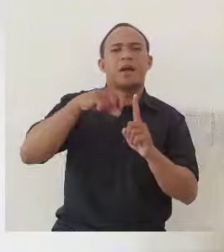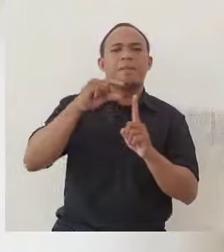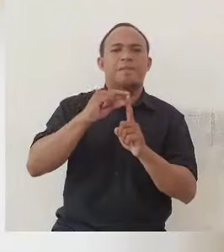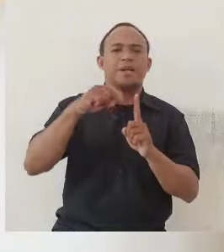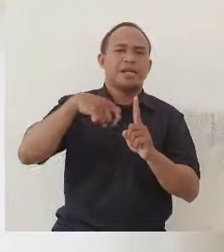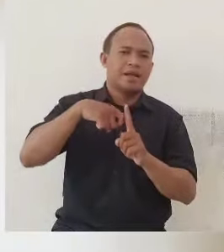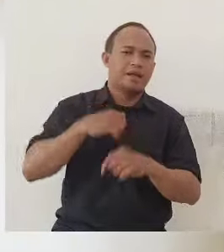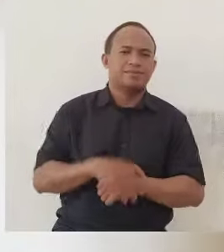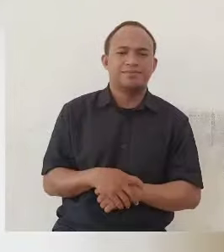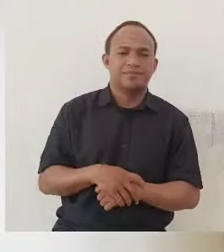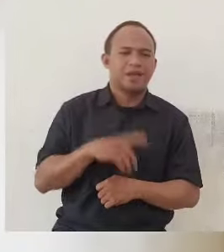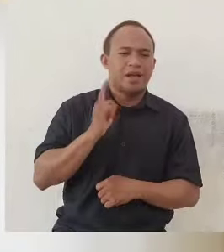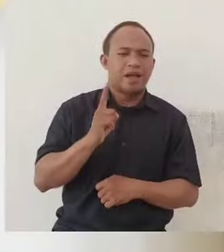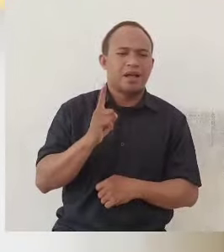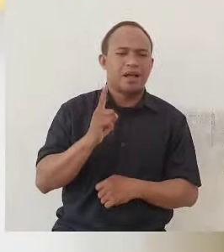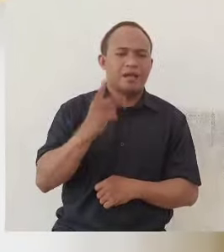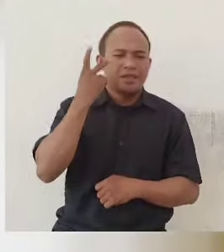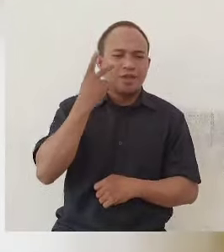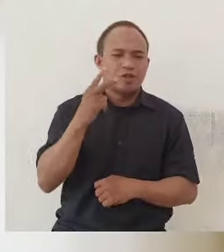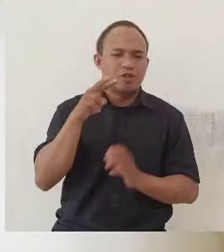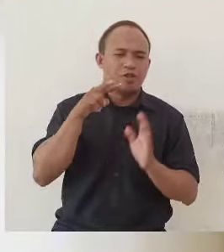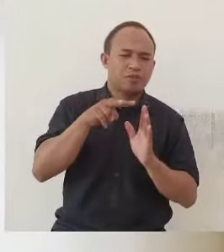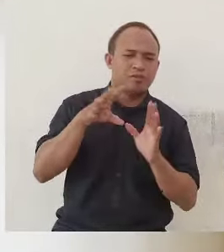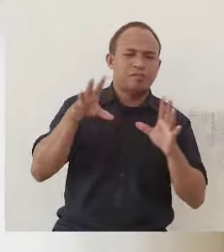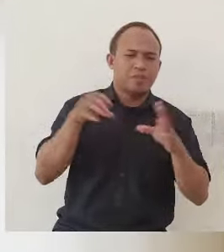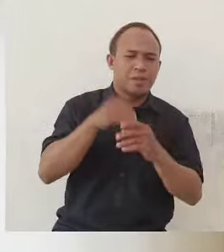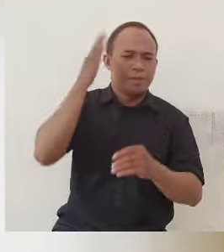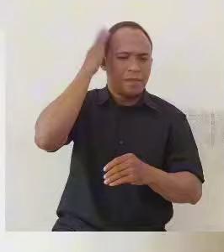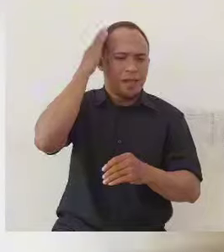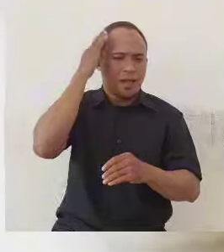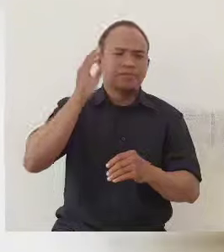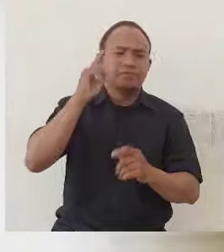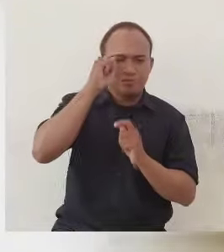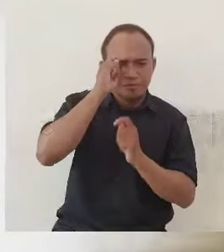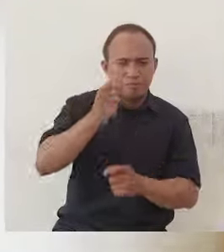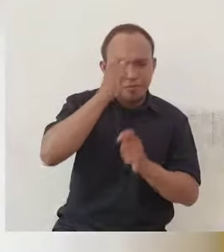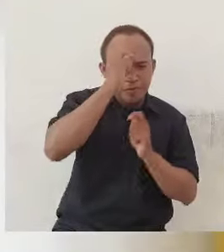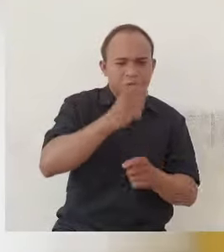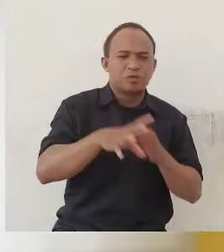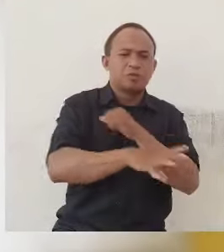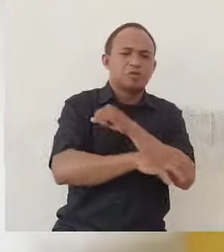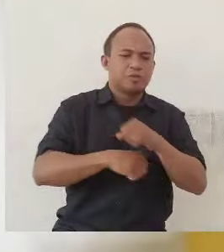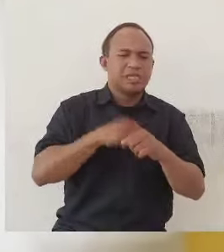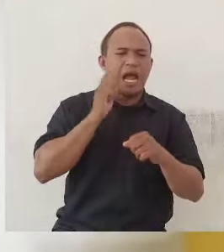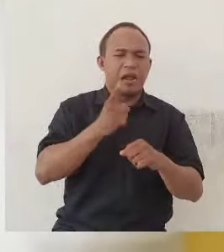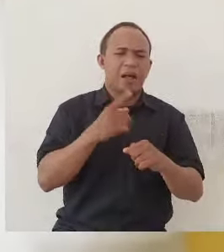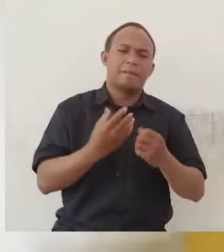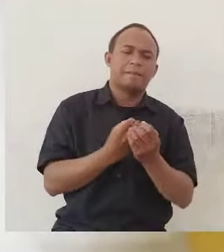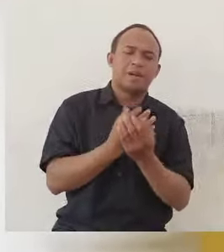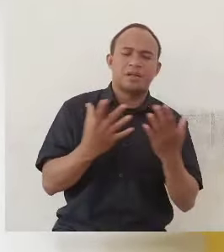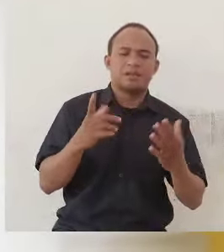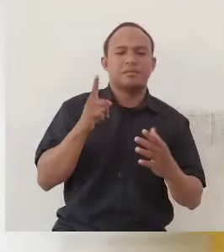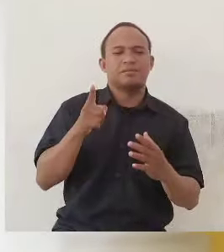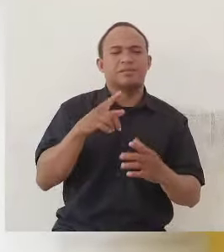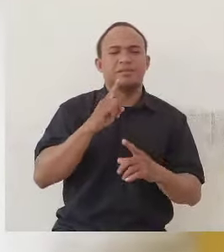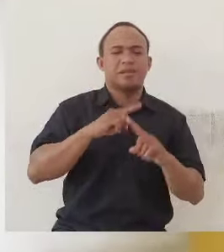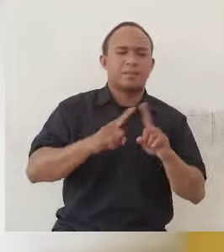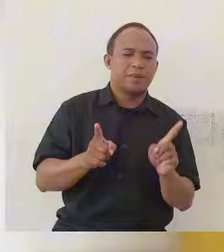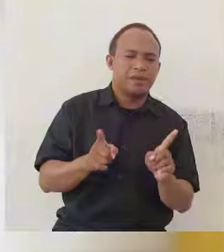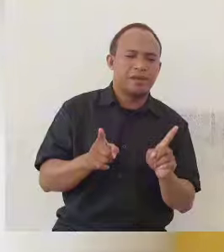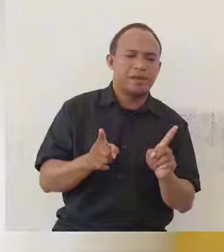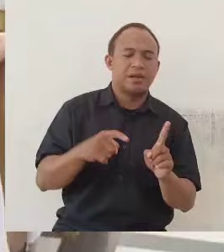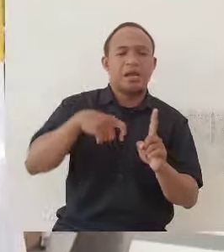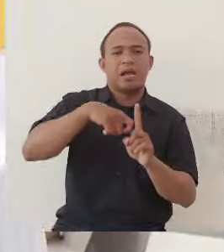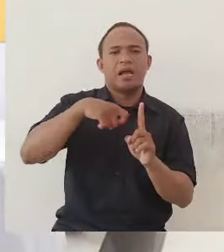KPK, lanjut Nawawi, pihaknya memonitor beberapa laporan terkait korupsi yang dilayangkan oleh masyarakat Gorontalo ke